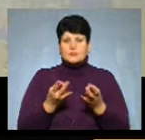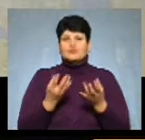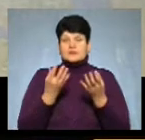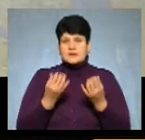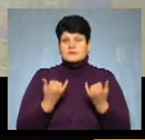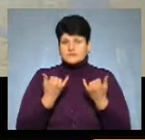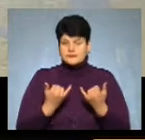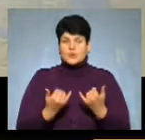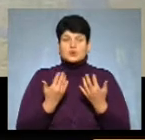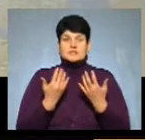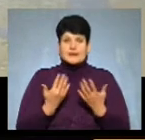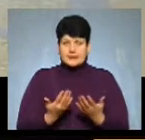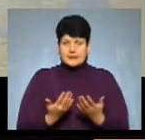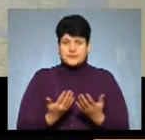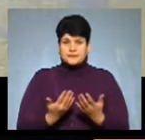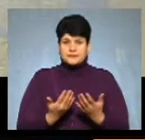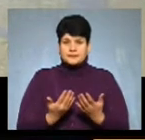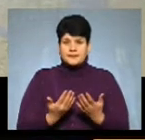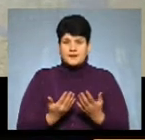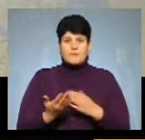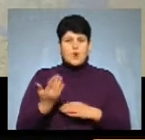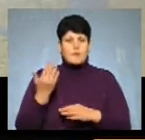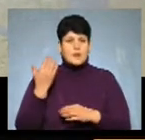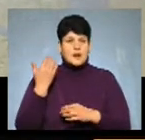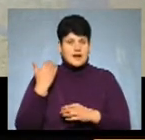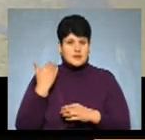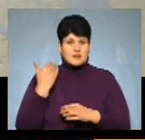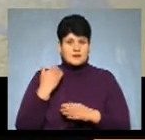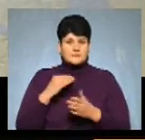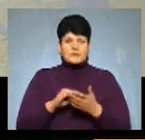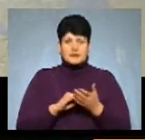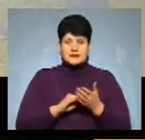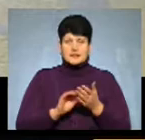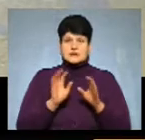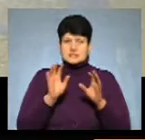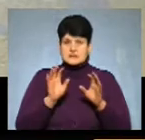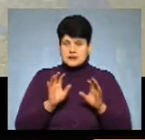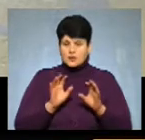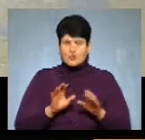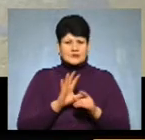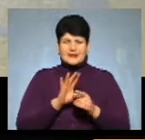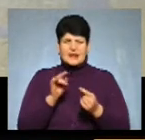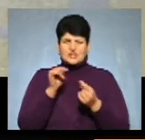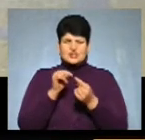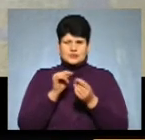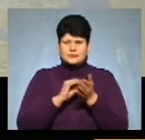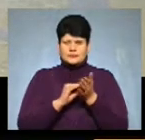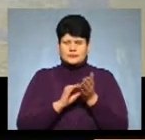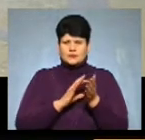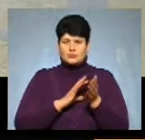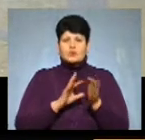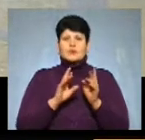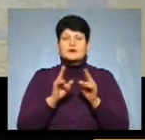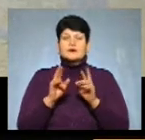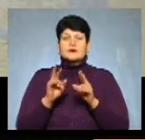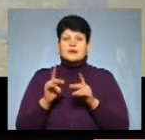дня, оскільки попередня редакція закону вона чітко не регламентувала,